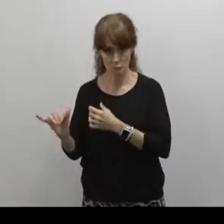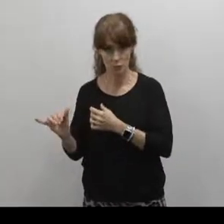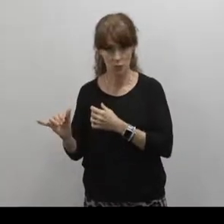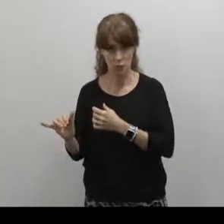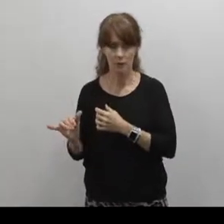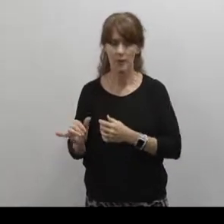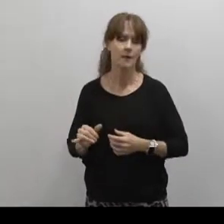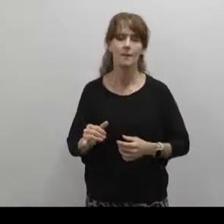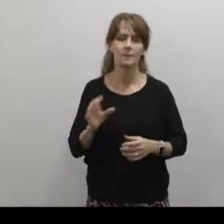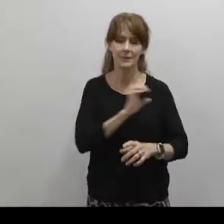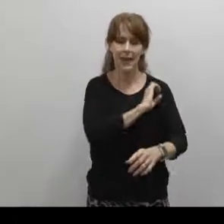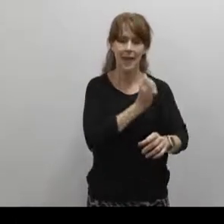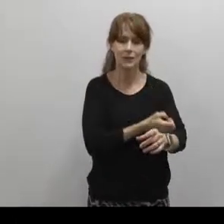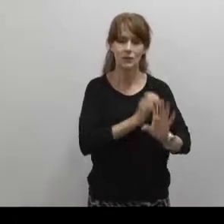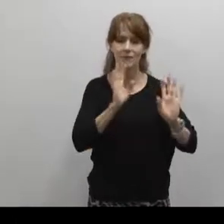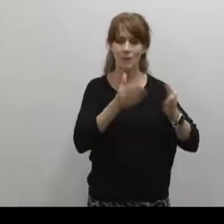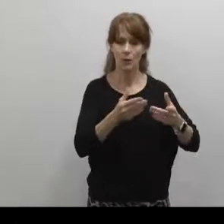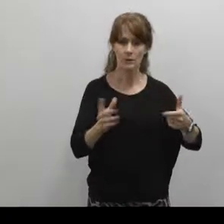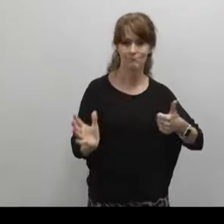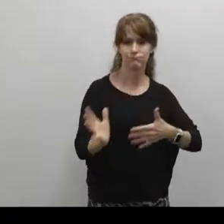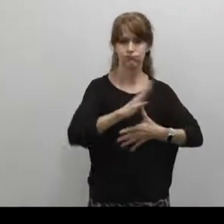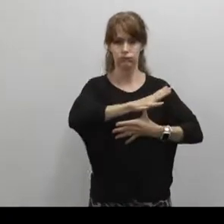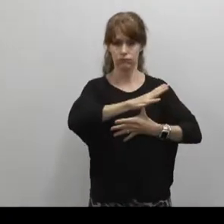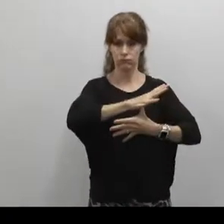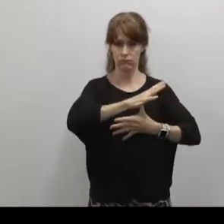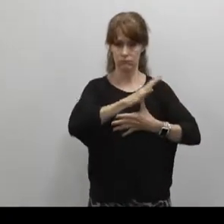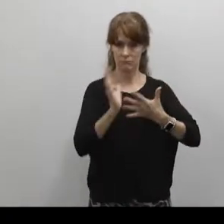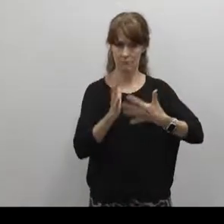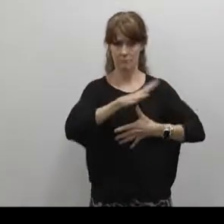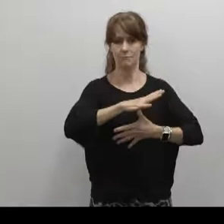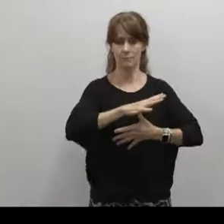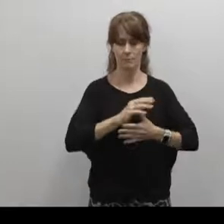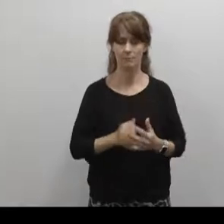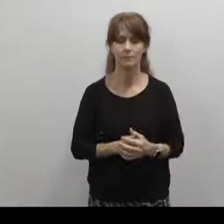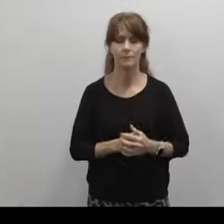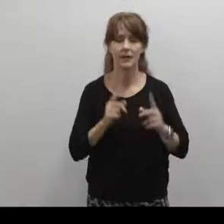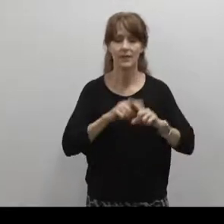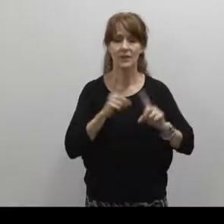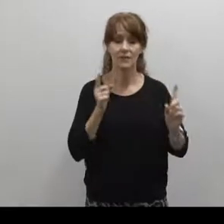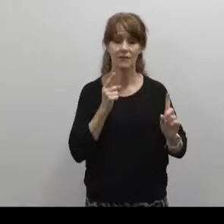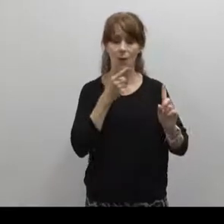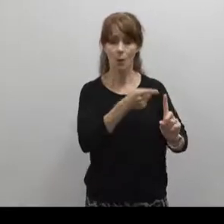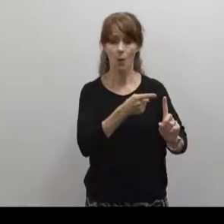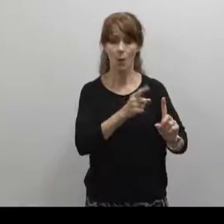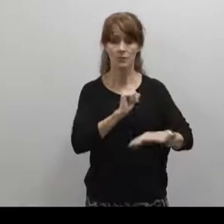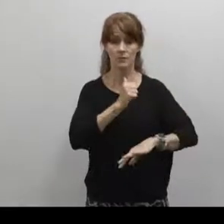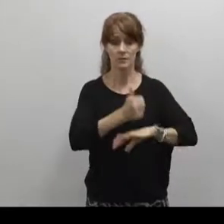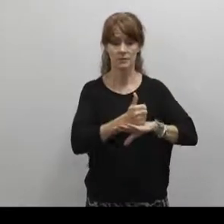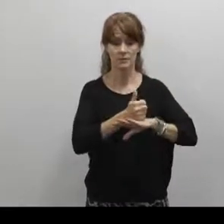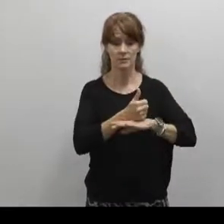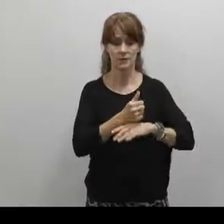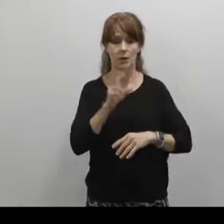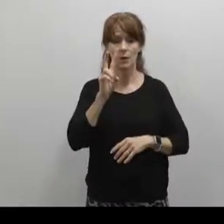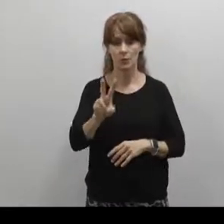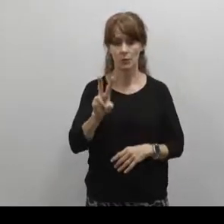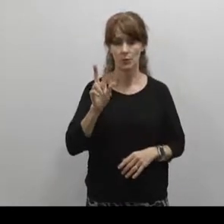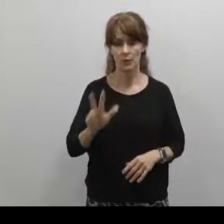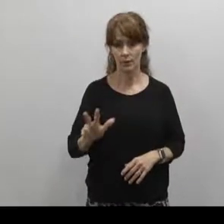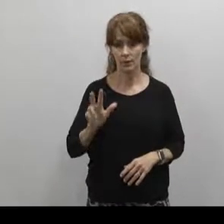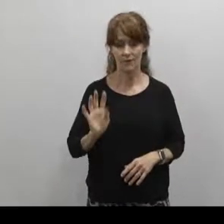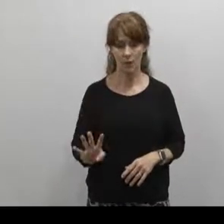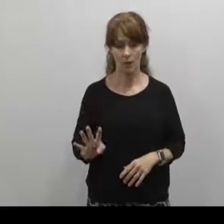tôn tớ nâng nị bị cù chấm muối phía kia đập bẹp bòn nước non nâng